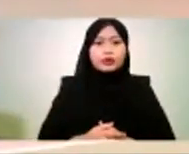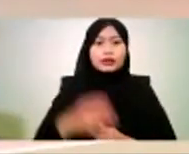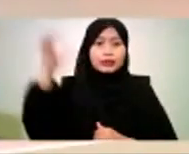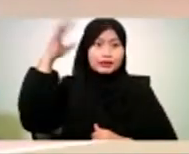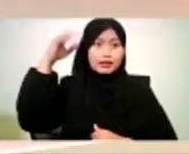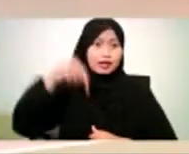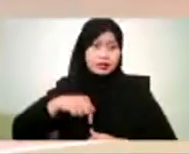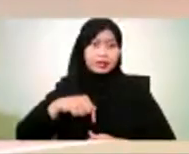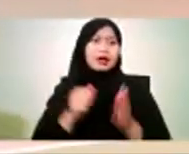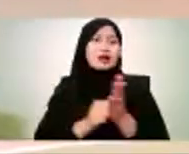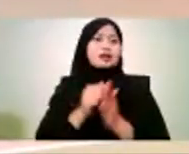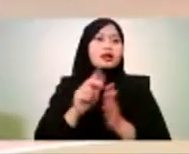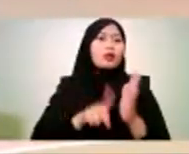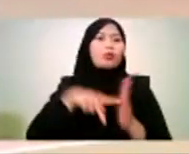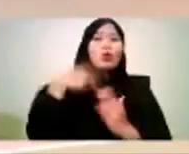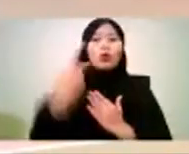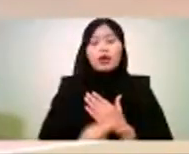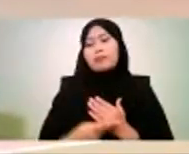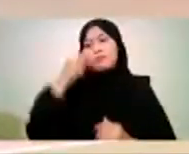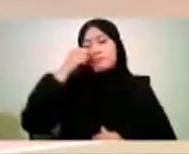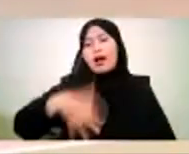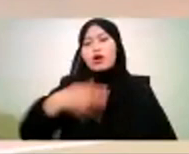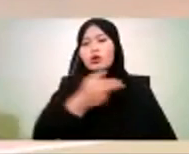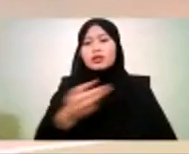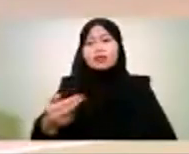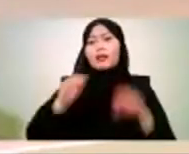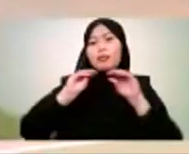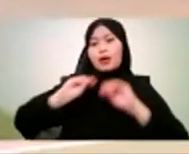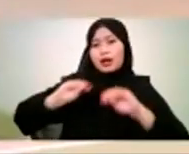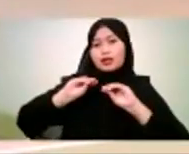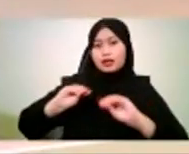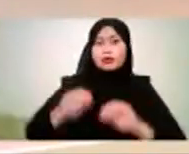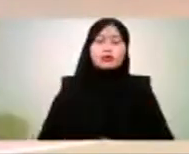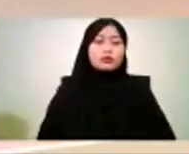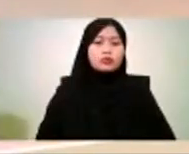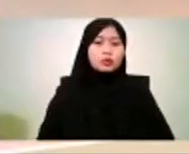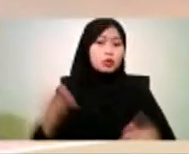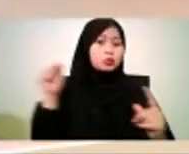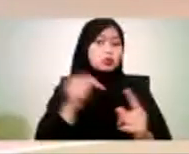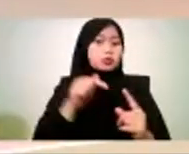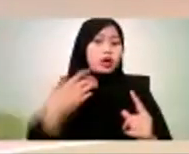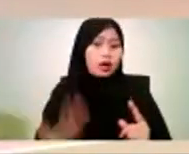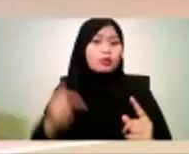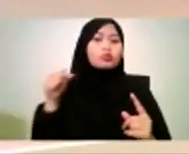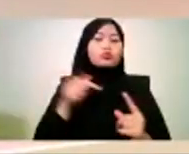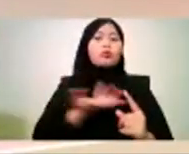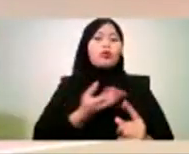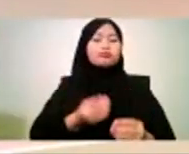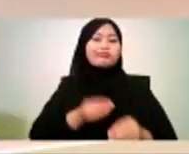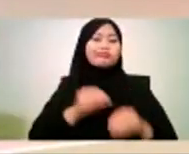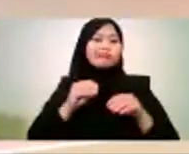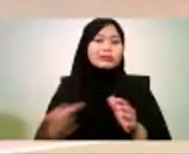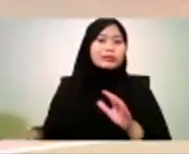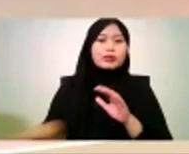bersama program by mengajar tujuan program by mengajar adalah untuk memberikan kontribusi dalam edukasi